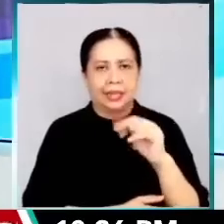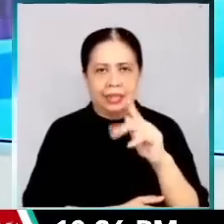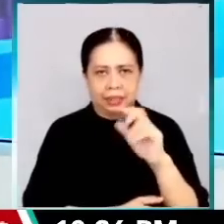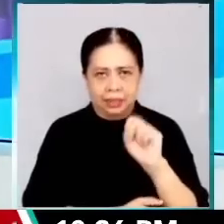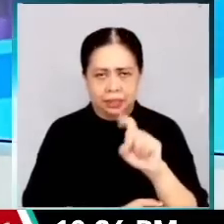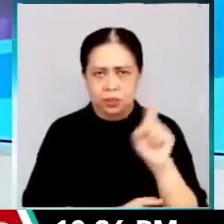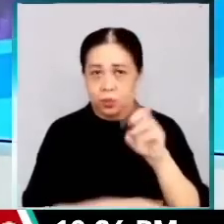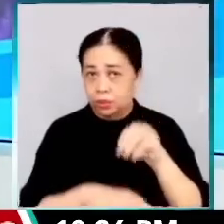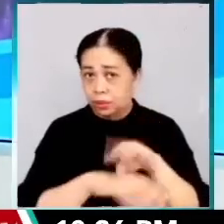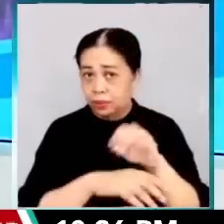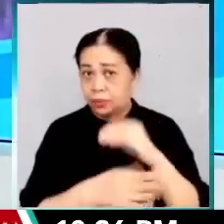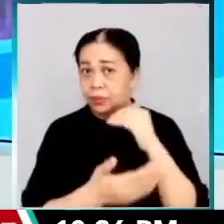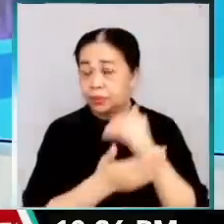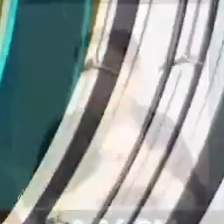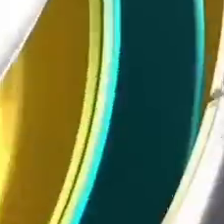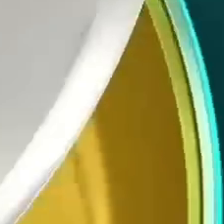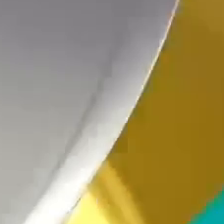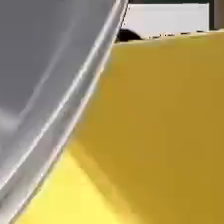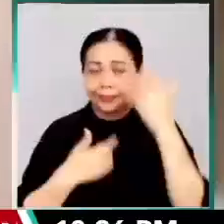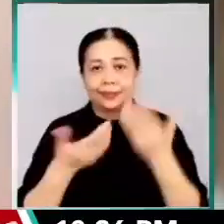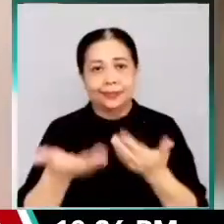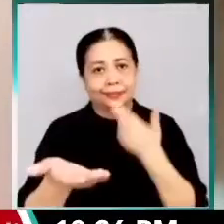sakit sa report ni Katrina Son.